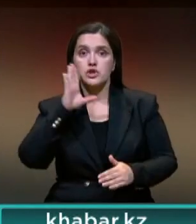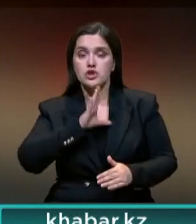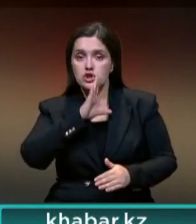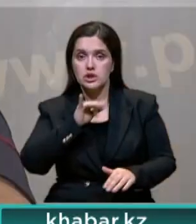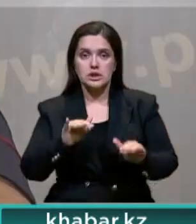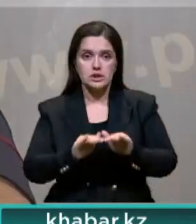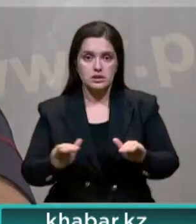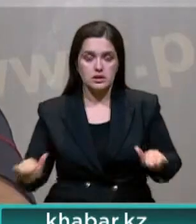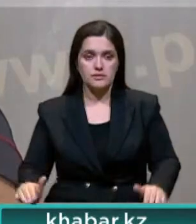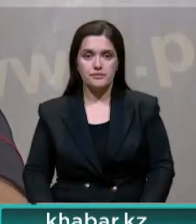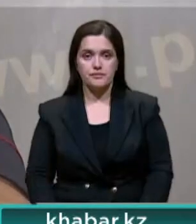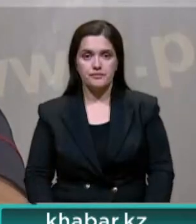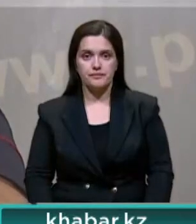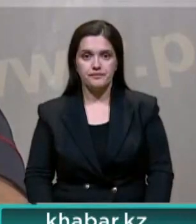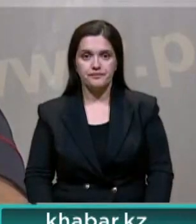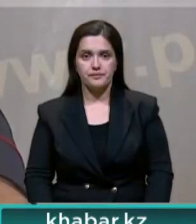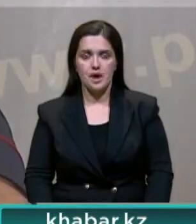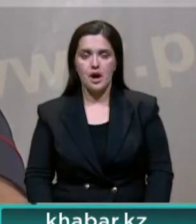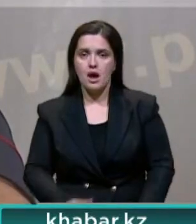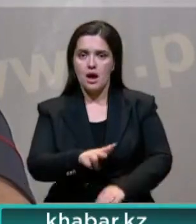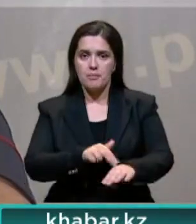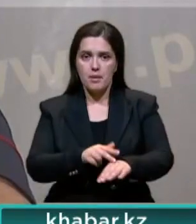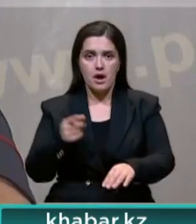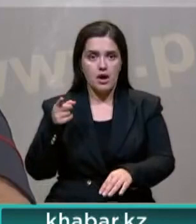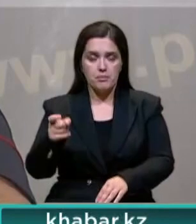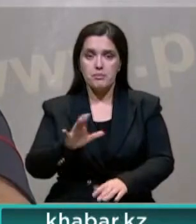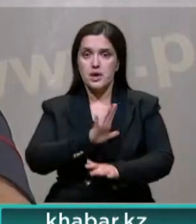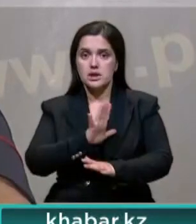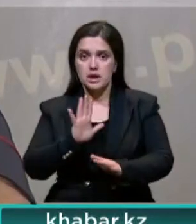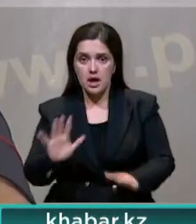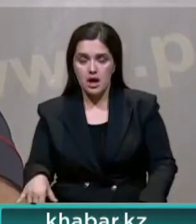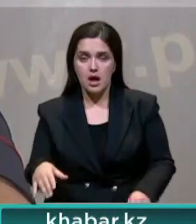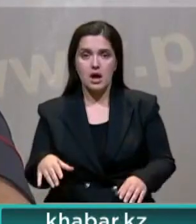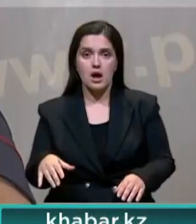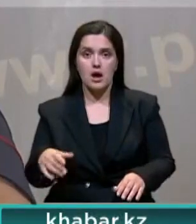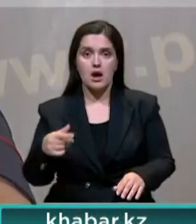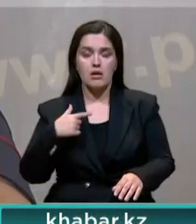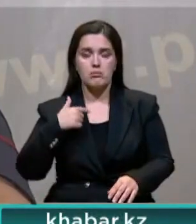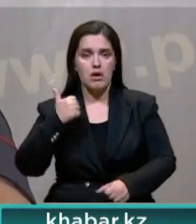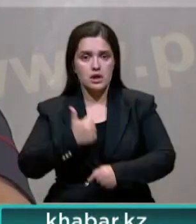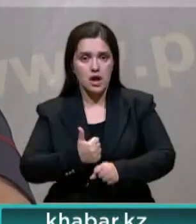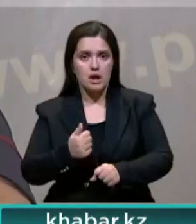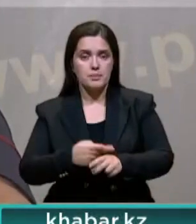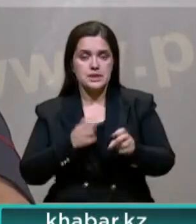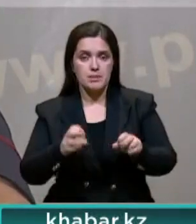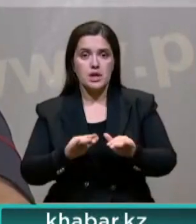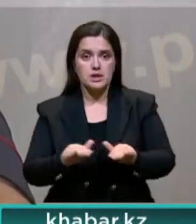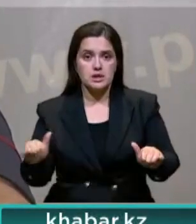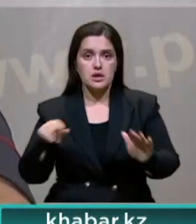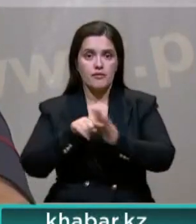и дети. Табельное оружие не применялось. Но вместе с тем, да, прежде всего мы ориентируемся на безопасность граждан. Тем более